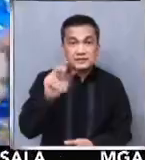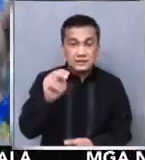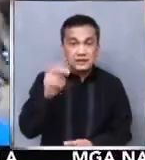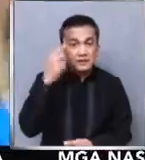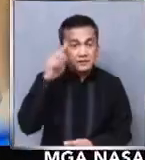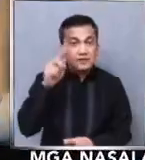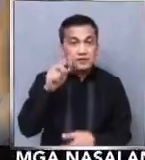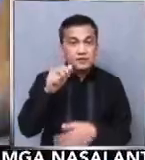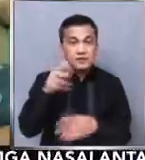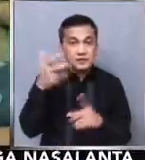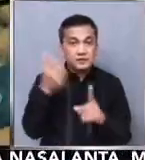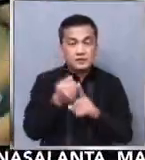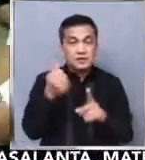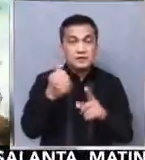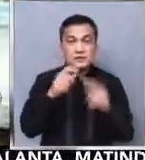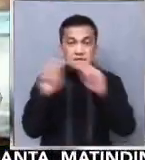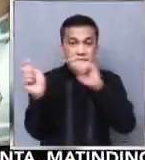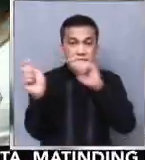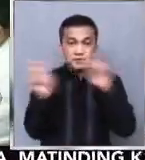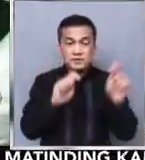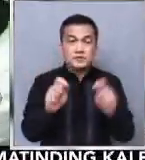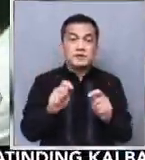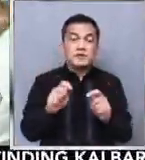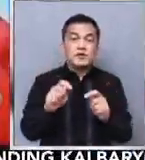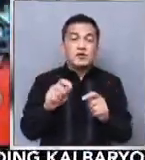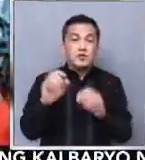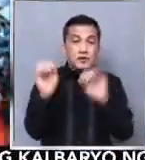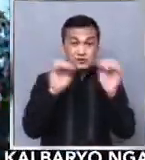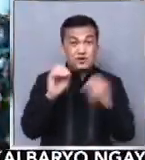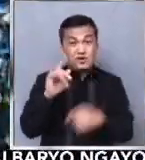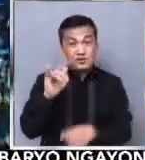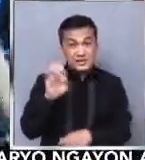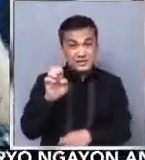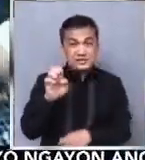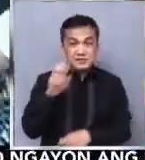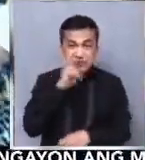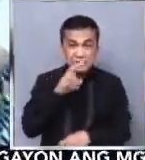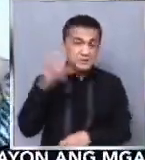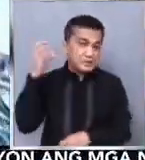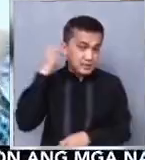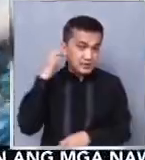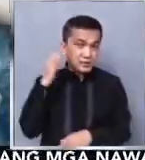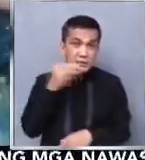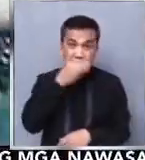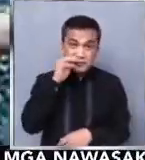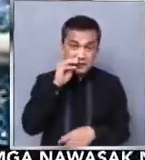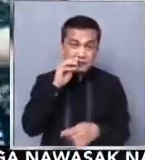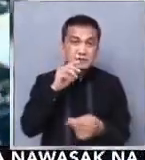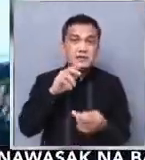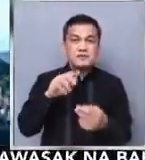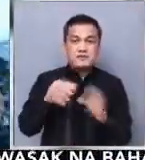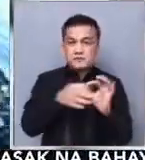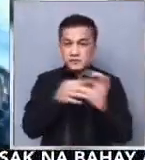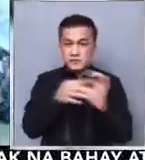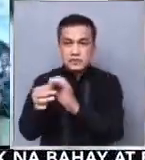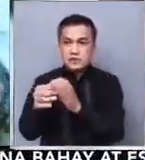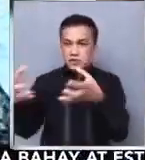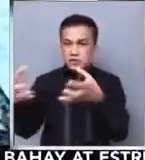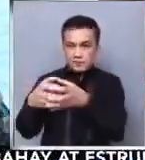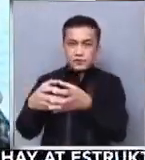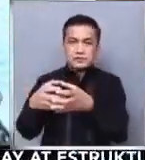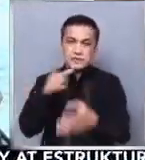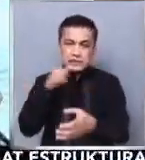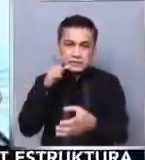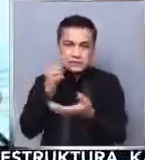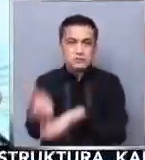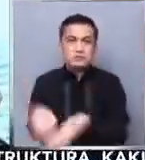Visayas at Mindanao. Nakipag-unayan daw ang Team Pacquiao sa company Vice President Lenny Robredo para maihatid ang mga relief goods.